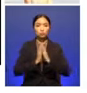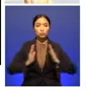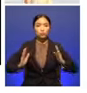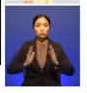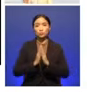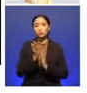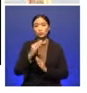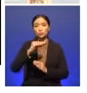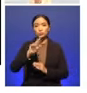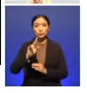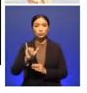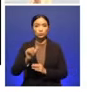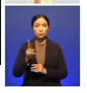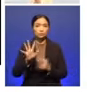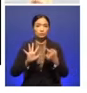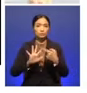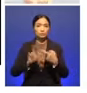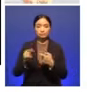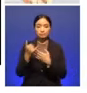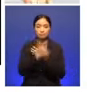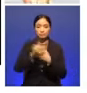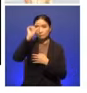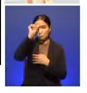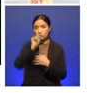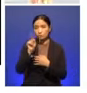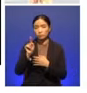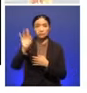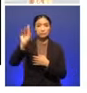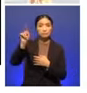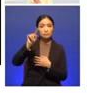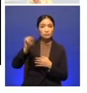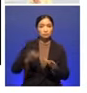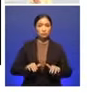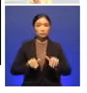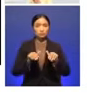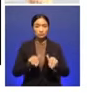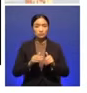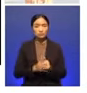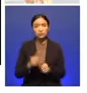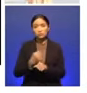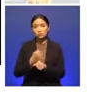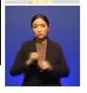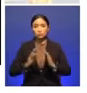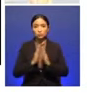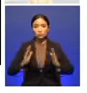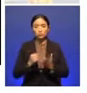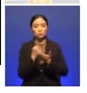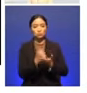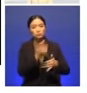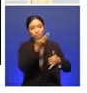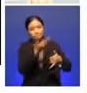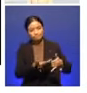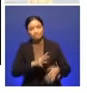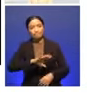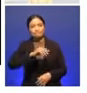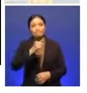ว่าอันนี้ก็เป็นที่รู้กันนะคะในอินเดียหรืออะไรพวกนี้อังกฤษออสเตรเลียการฝึกโยคะก็ช่วยผู้ต้องขังได้ม